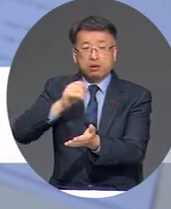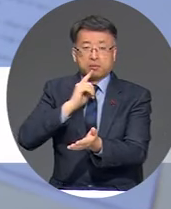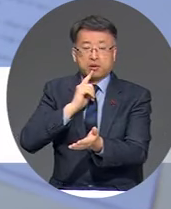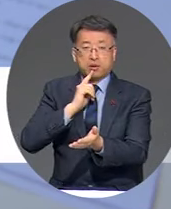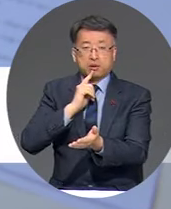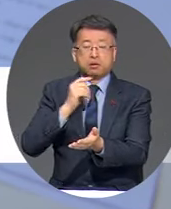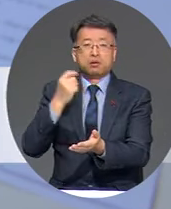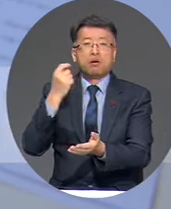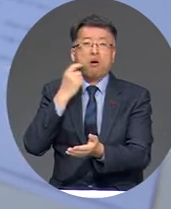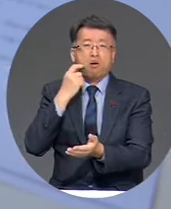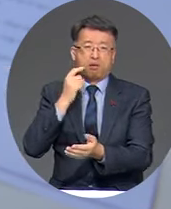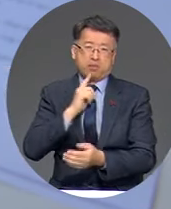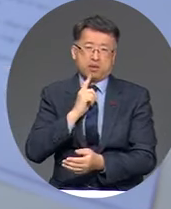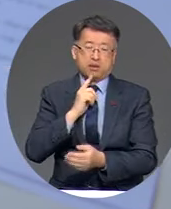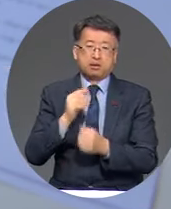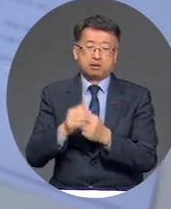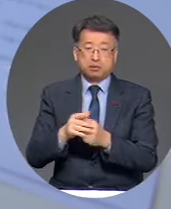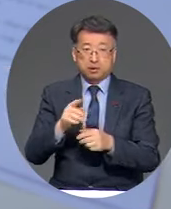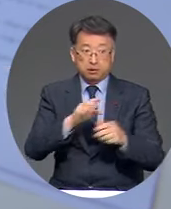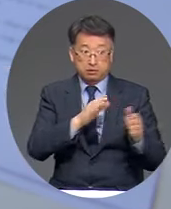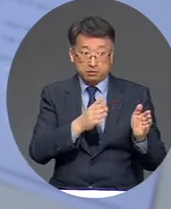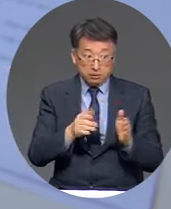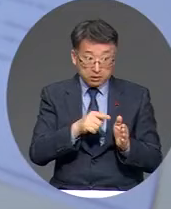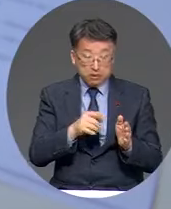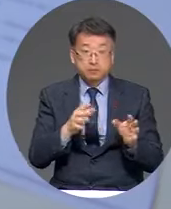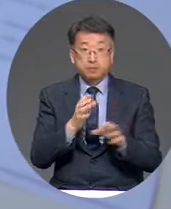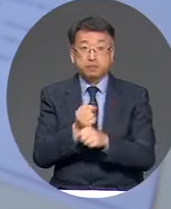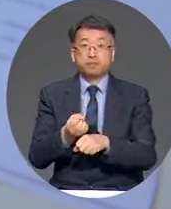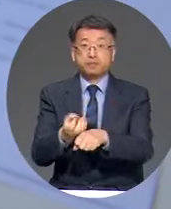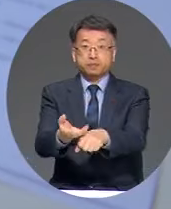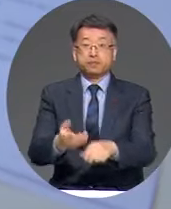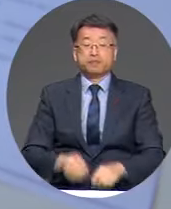도장을 위조했다는 건데 이선영 기자가